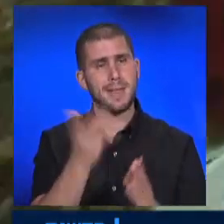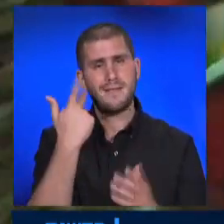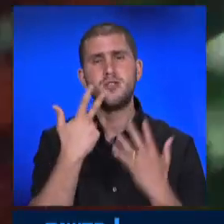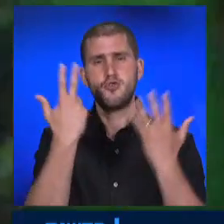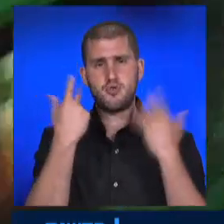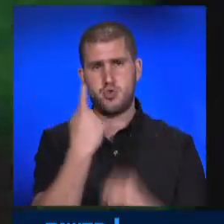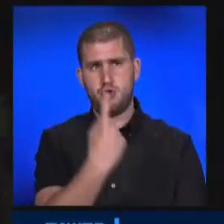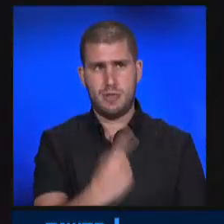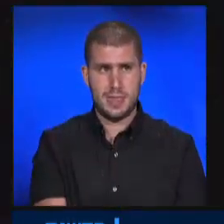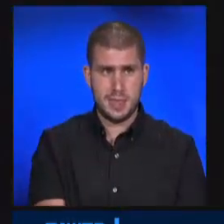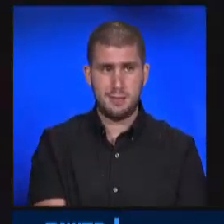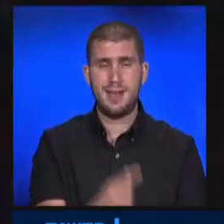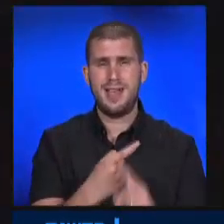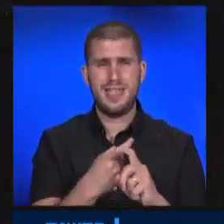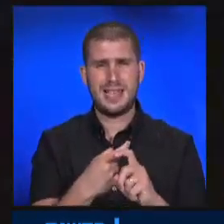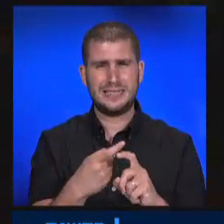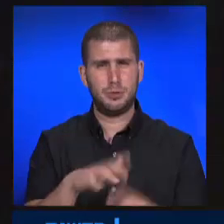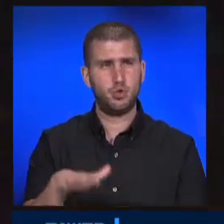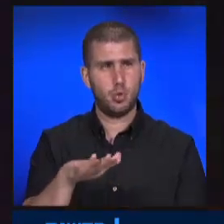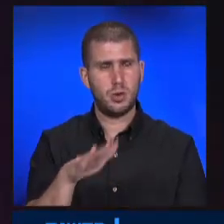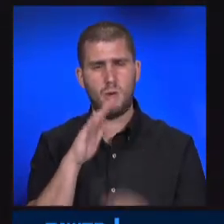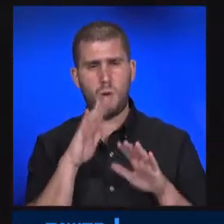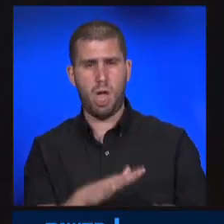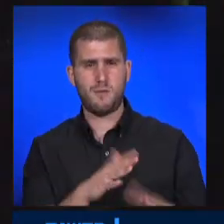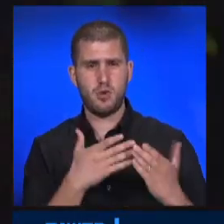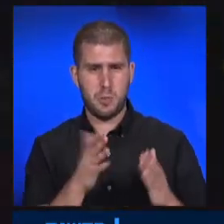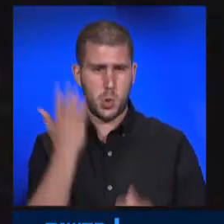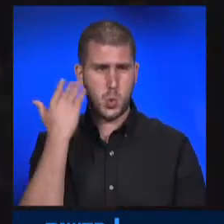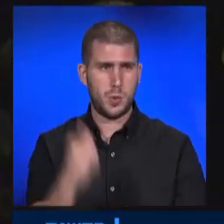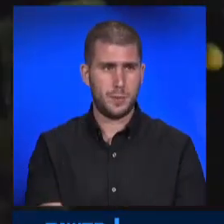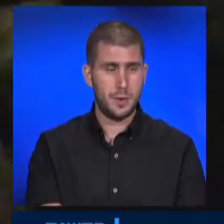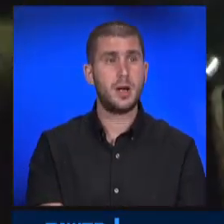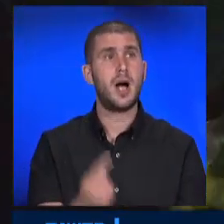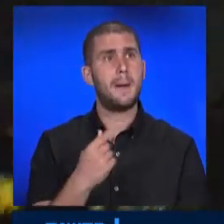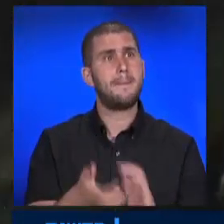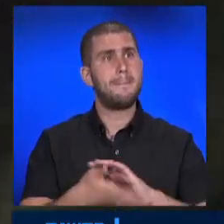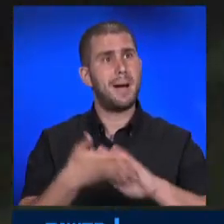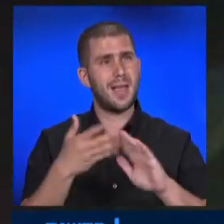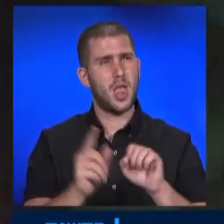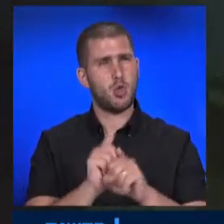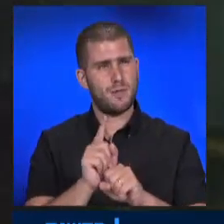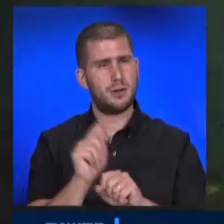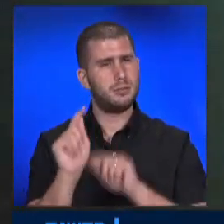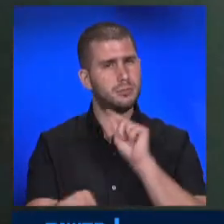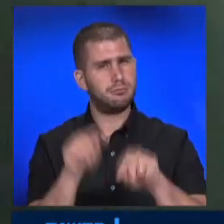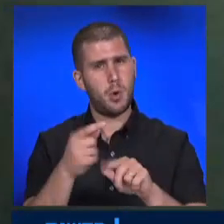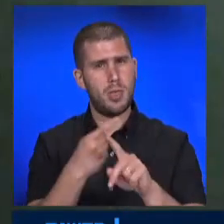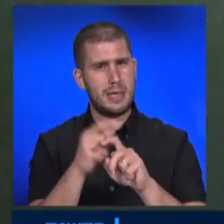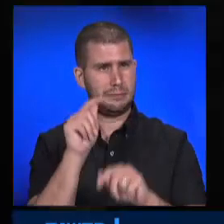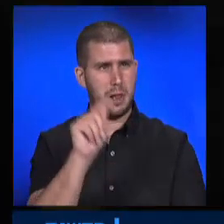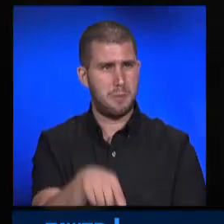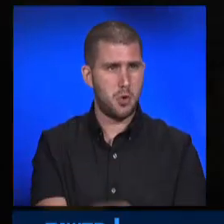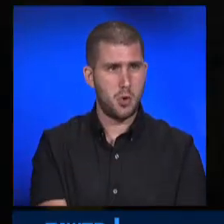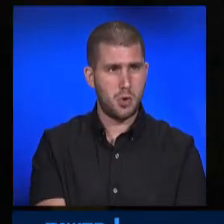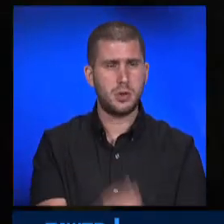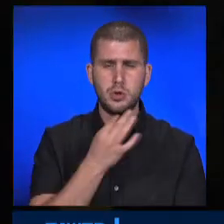8 שנים. הנאו-נאצים בשכונה לא אהבו את זה כבר אז. בהתחלה של התקופה הגיעו אליי הנאצים לכאן